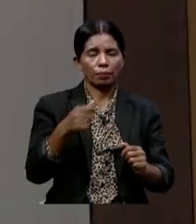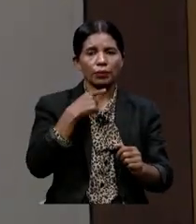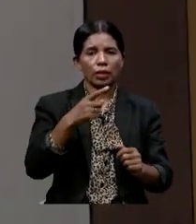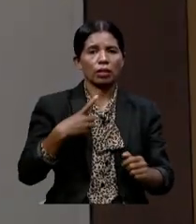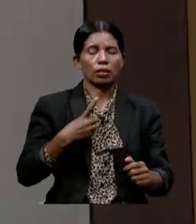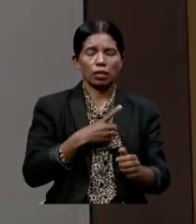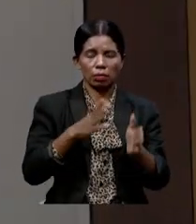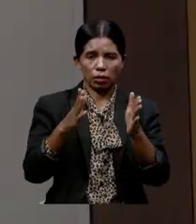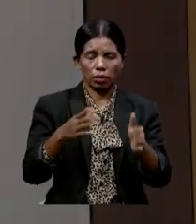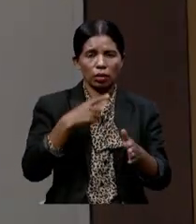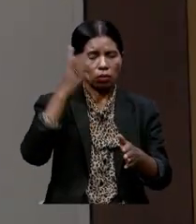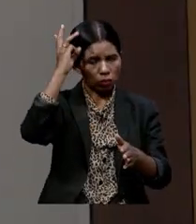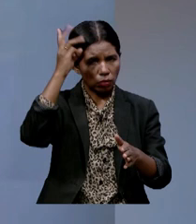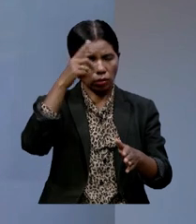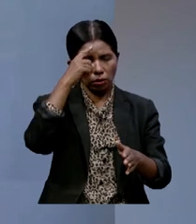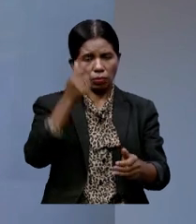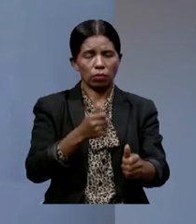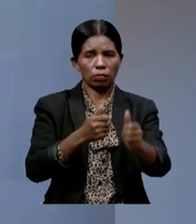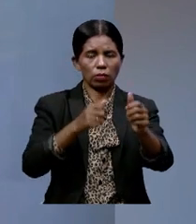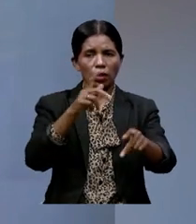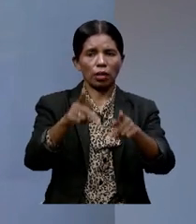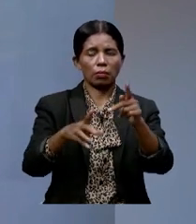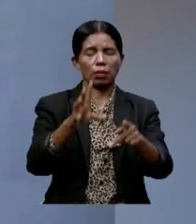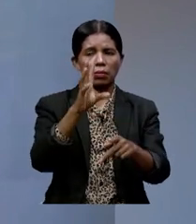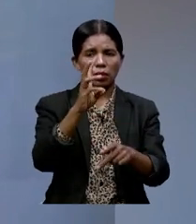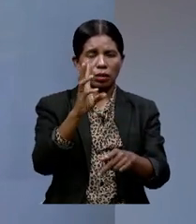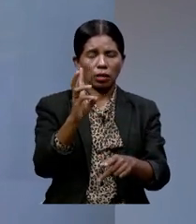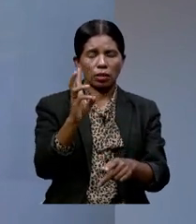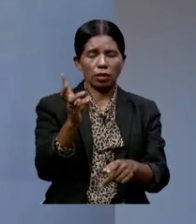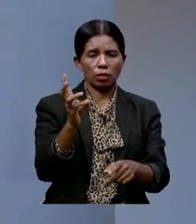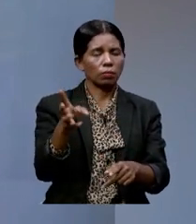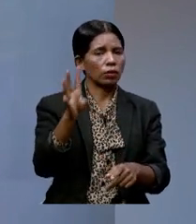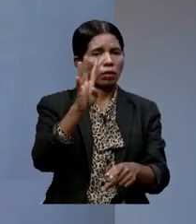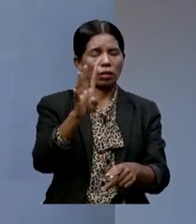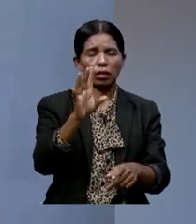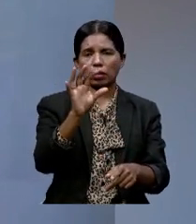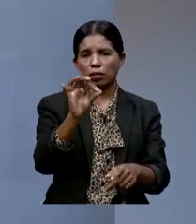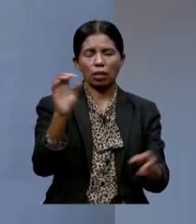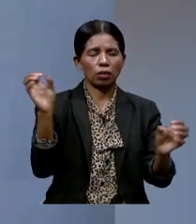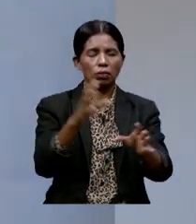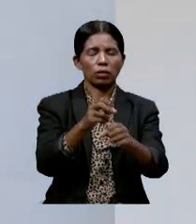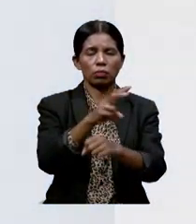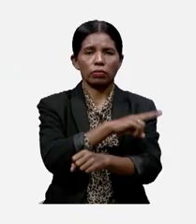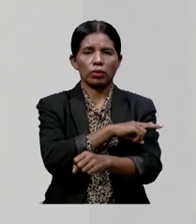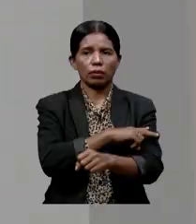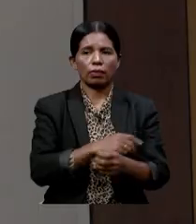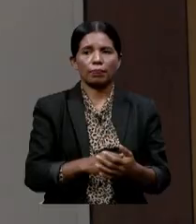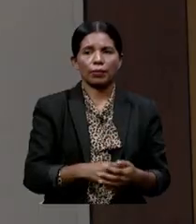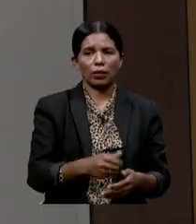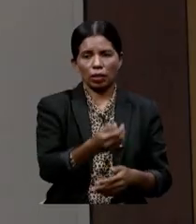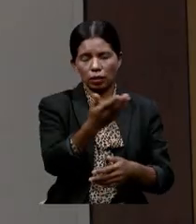Taiki preocupa tamaturi informasaun paciente naing neng nur resinghat ne naing sia lakoi simu vacina. Ite bo cire